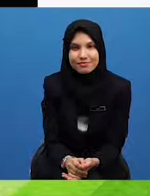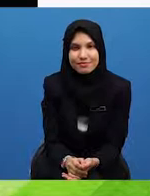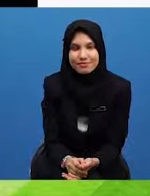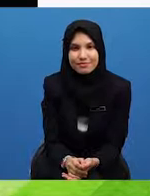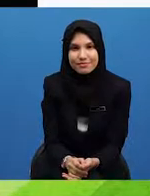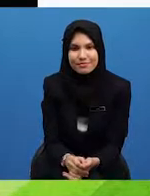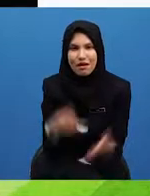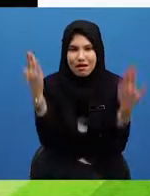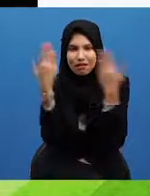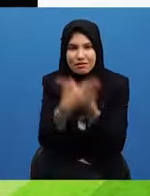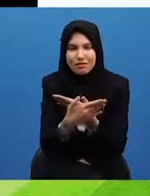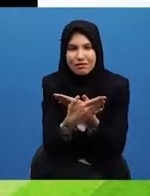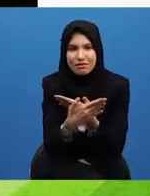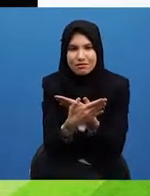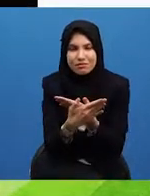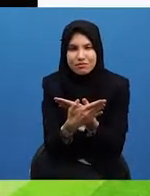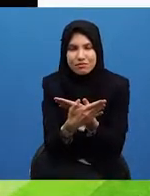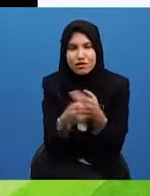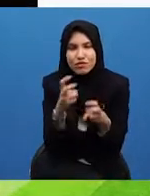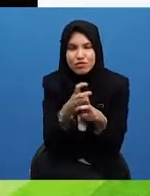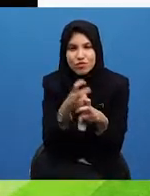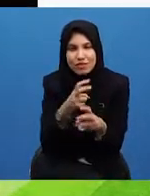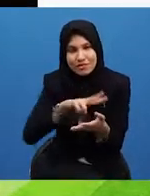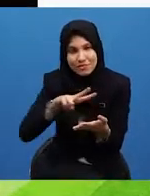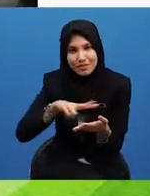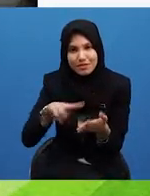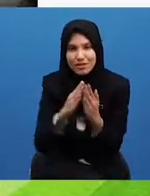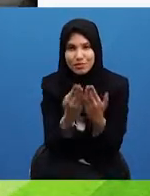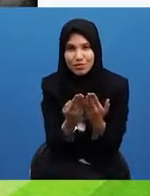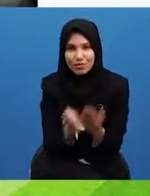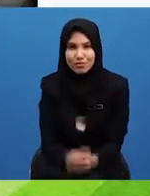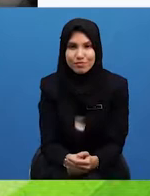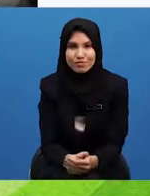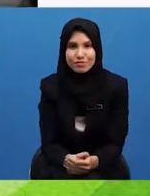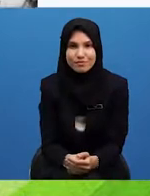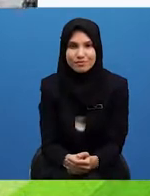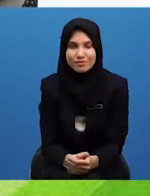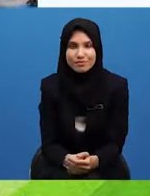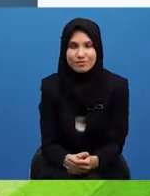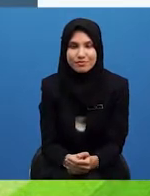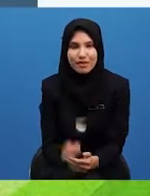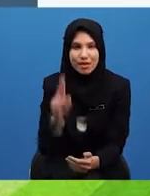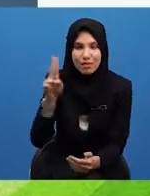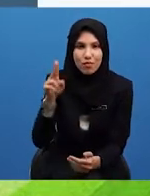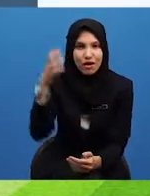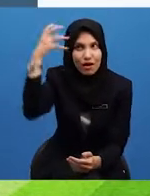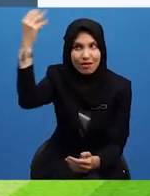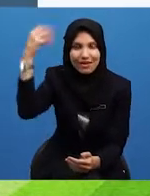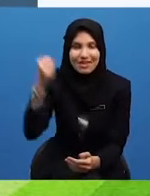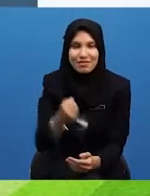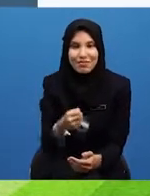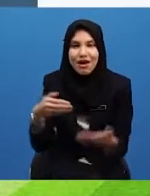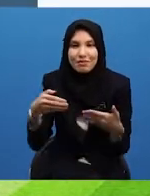Bundanya gimana Zainab baju buku nih bukannya hidup kelam pula nah barulah